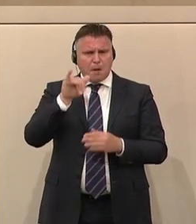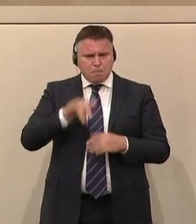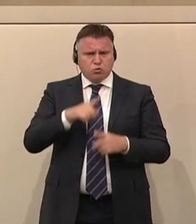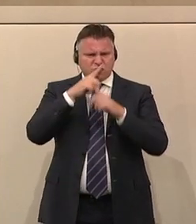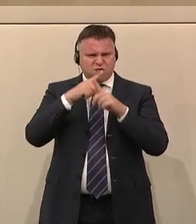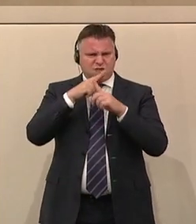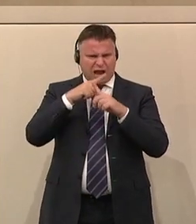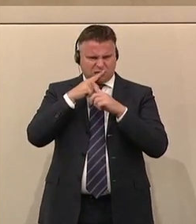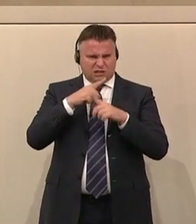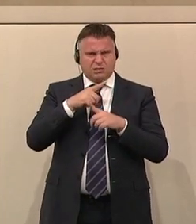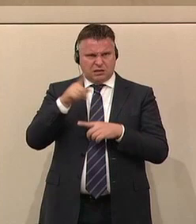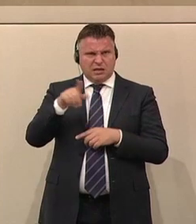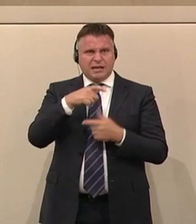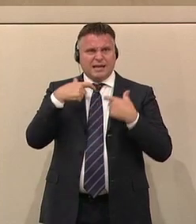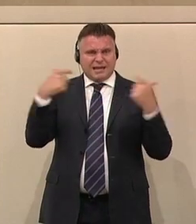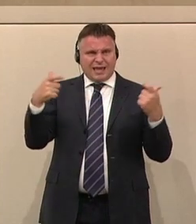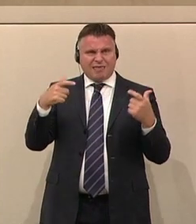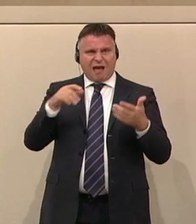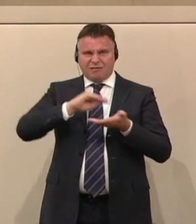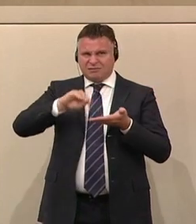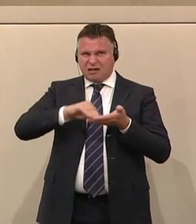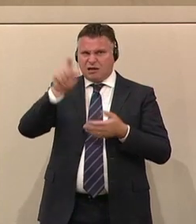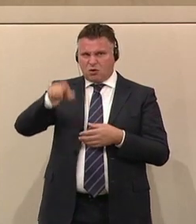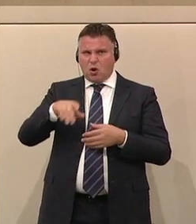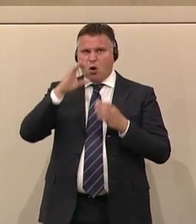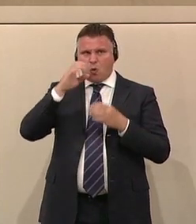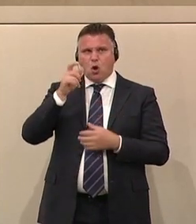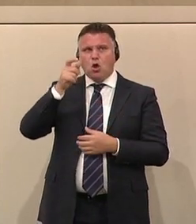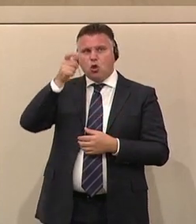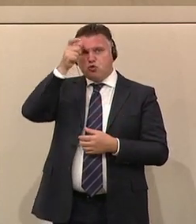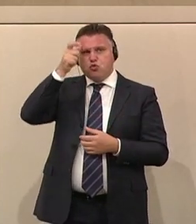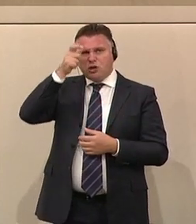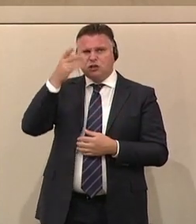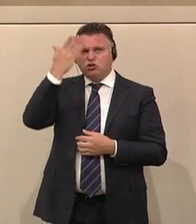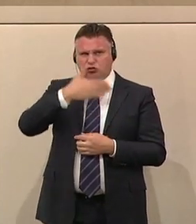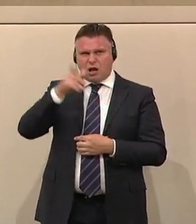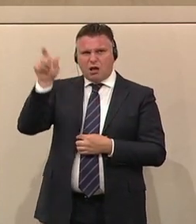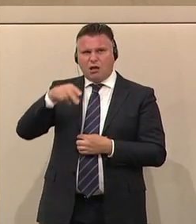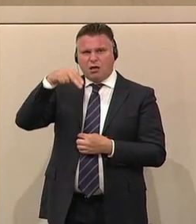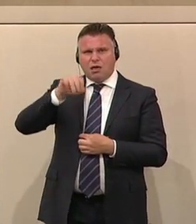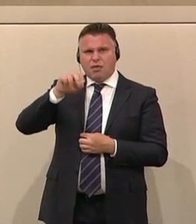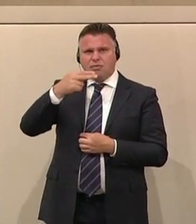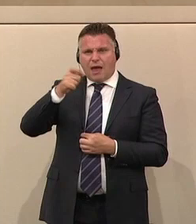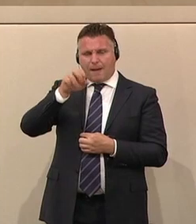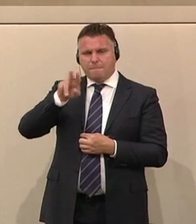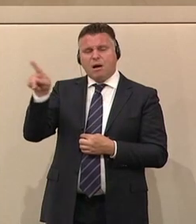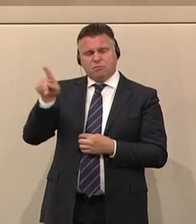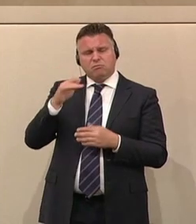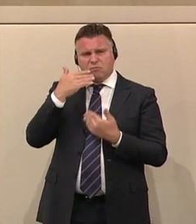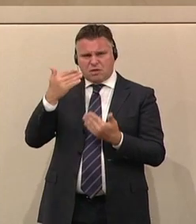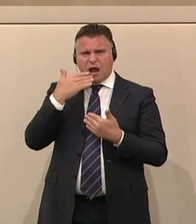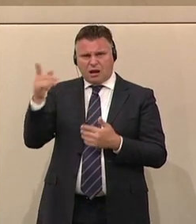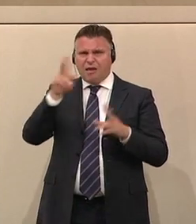fasten müssen, und da bin ich dem Generalsekretär der ÖVP, dem türkis-schwarzen Karl Nehammer, sehr, sehr dankbar, dass er das Thema